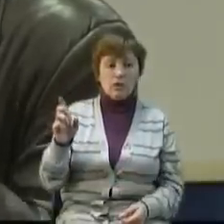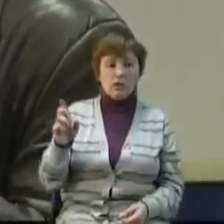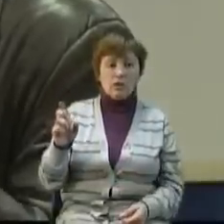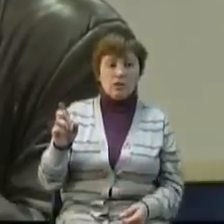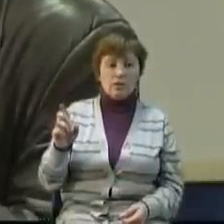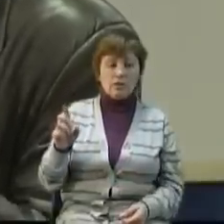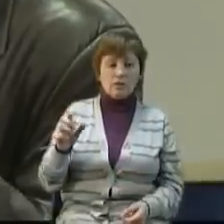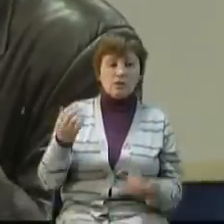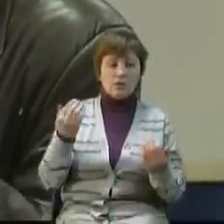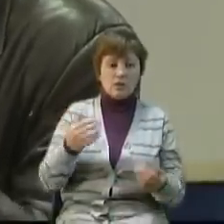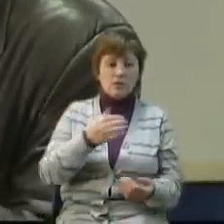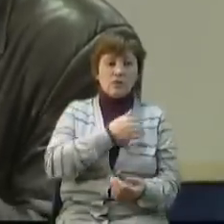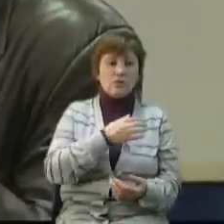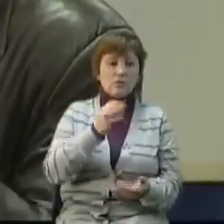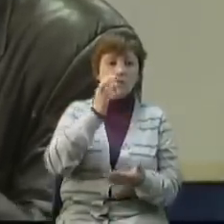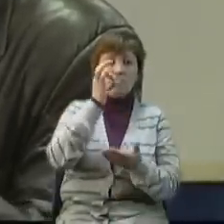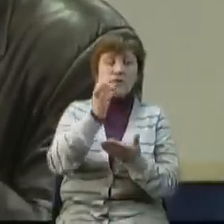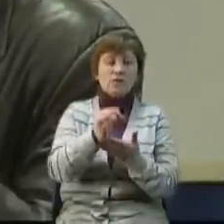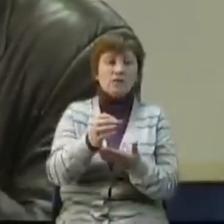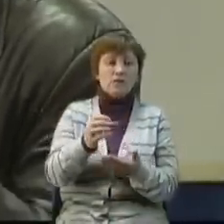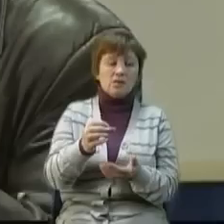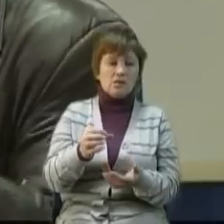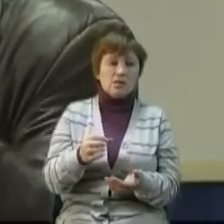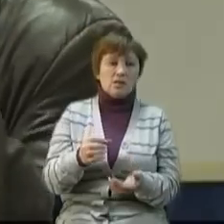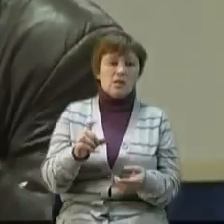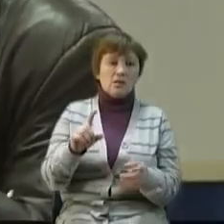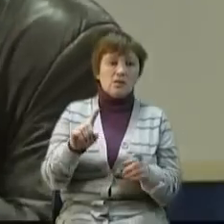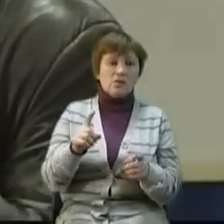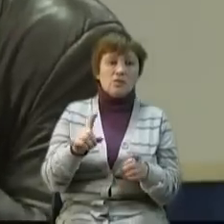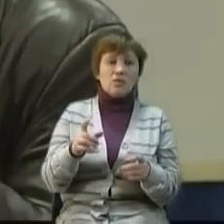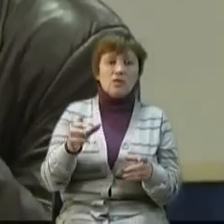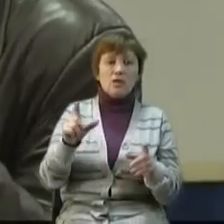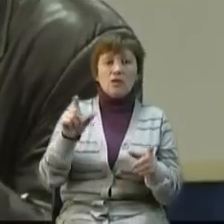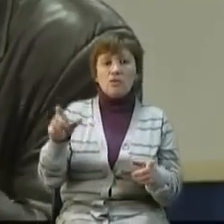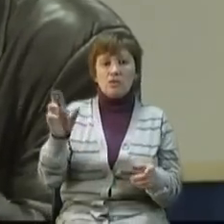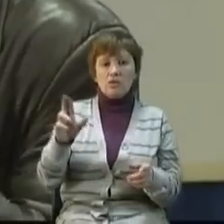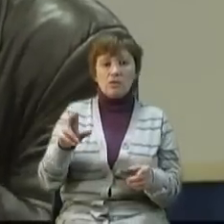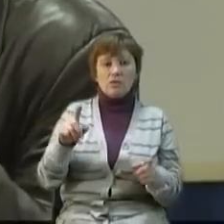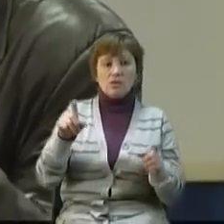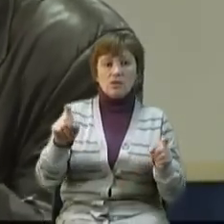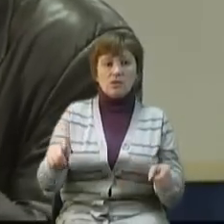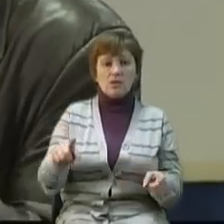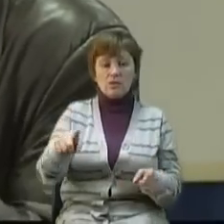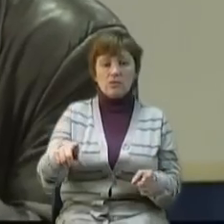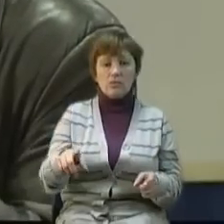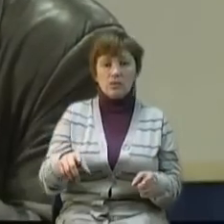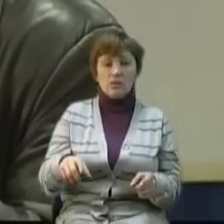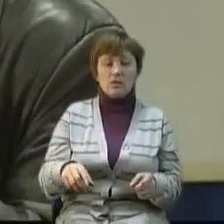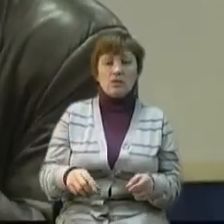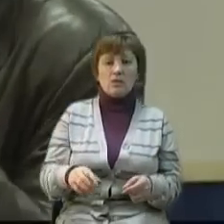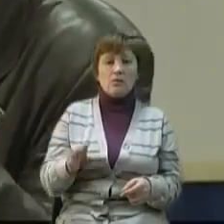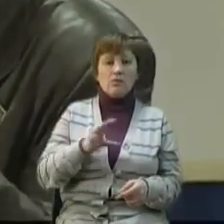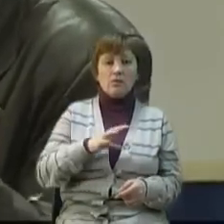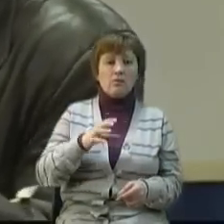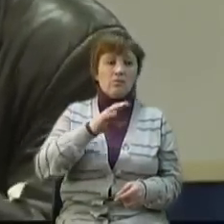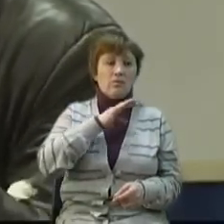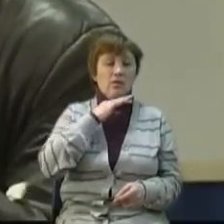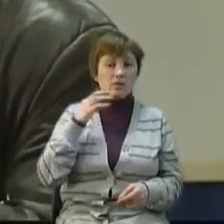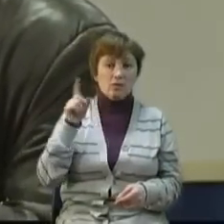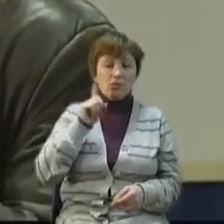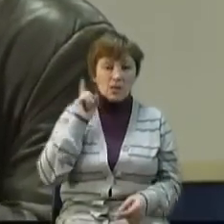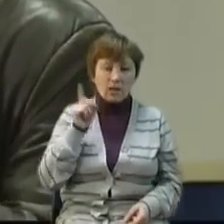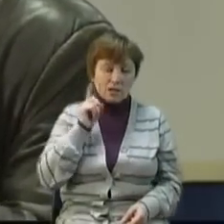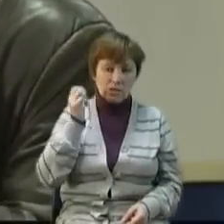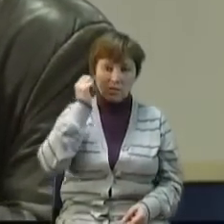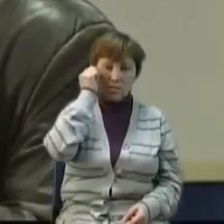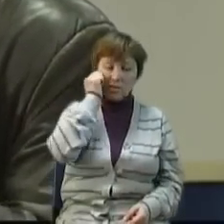сейчас хочет обратиться и сказать что-то людям, не только которые сидят в этом зале, потому что было много молодежи сидело, пожилых людей